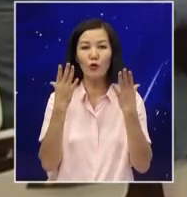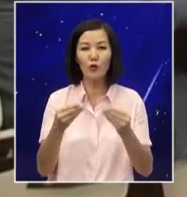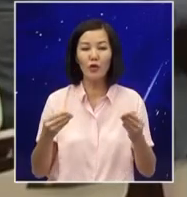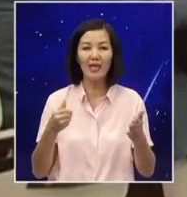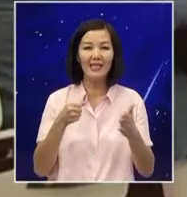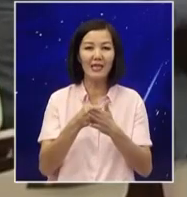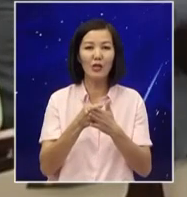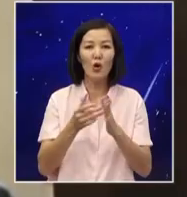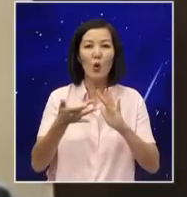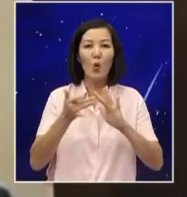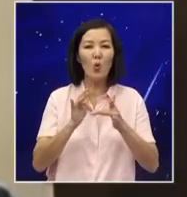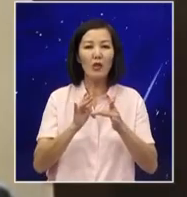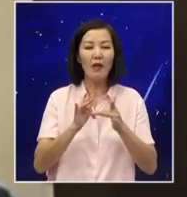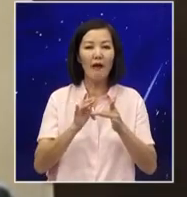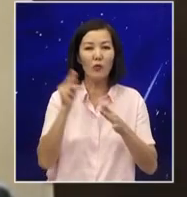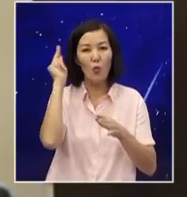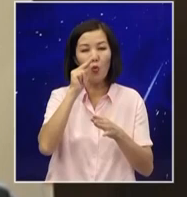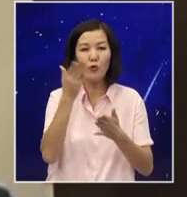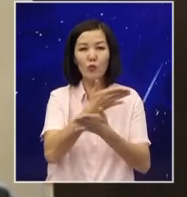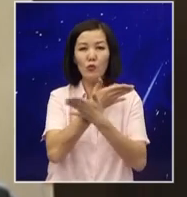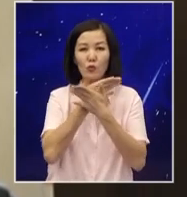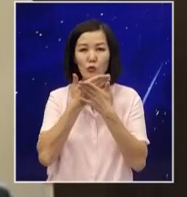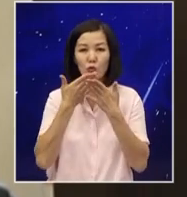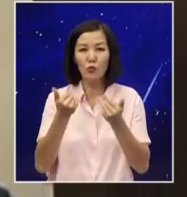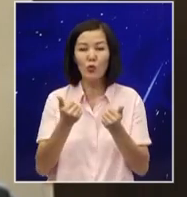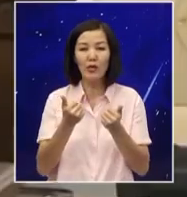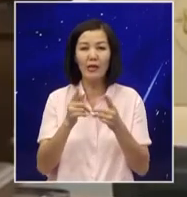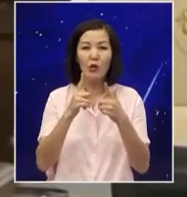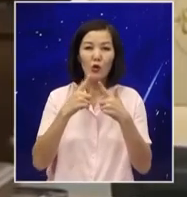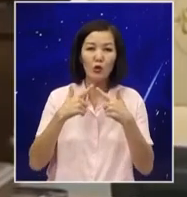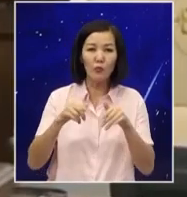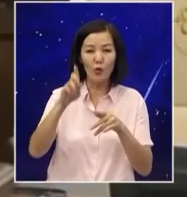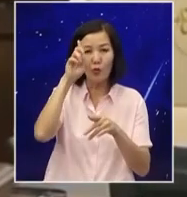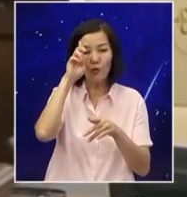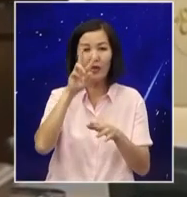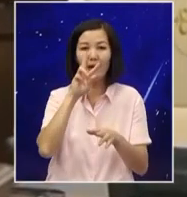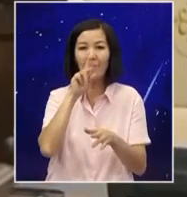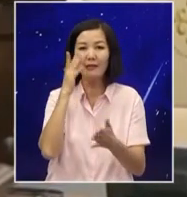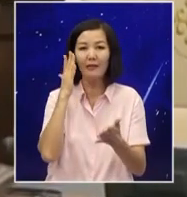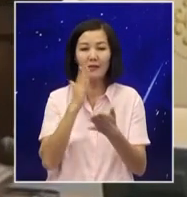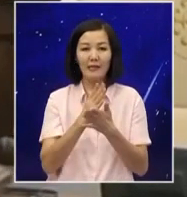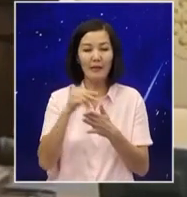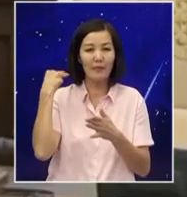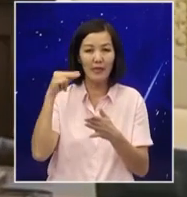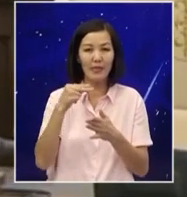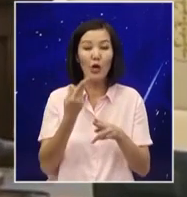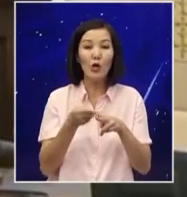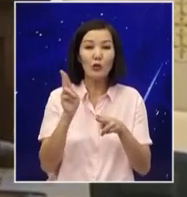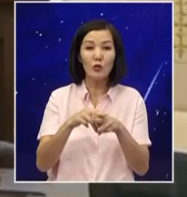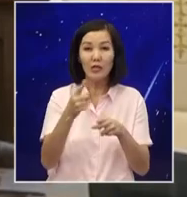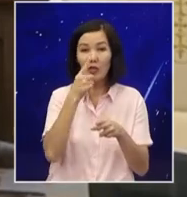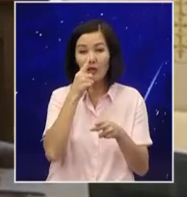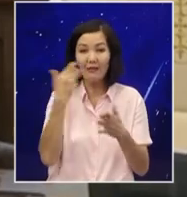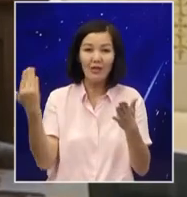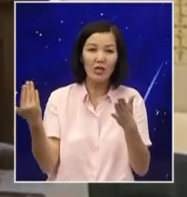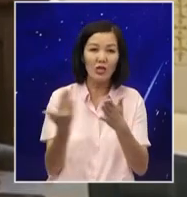бір онлайн платформа жоқ. Бұл онлайн оқыту ісін ұйымдастыруда үкіметтің жіберген қателігі, деді президент. Сондықтан жақында